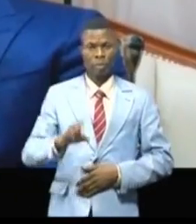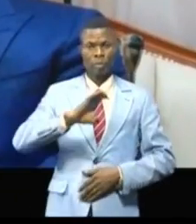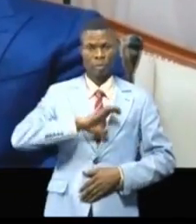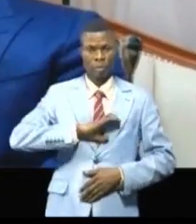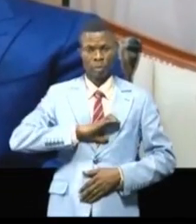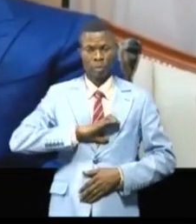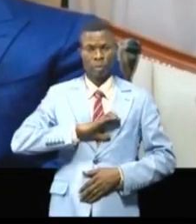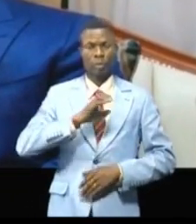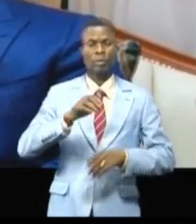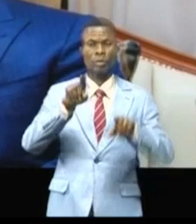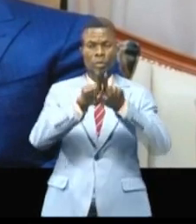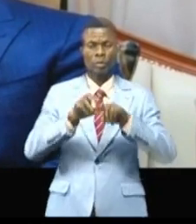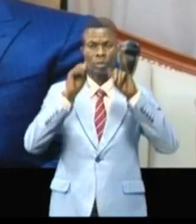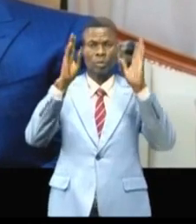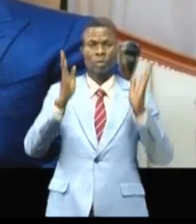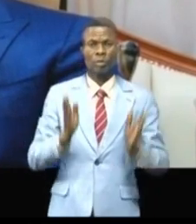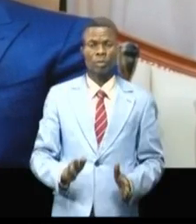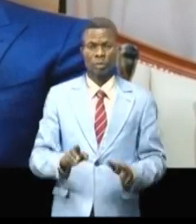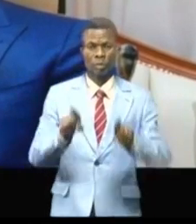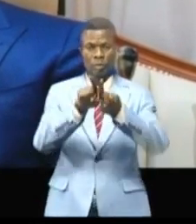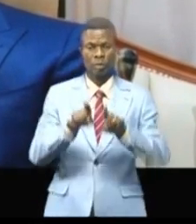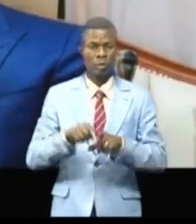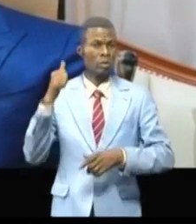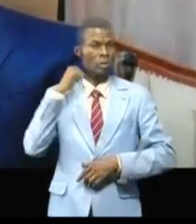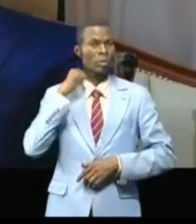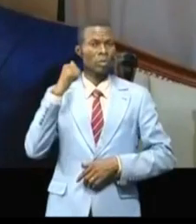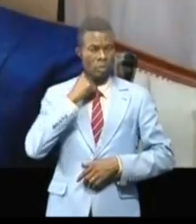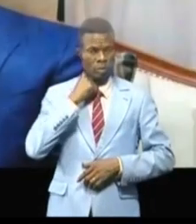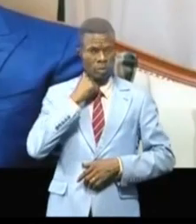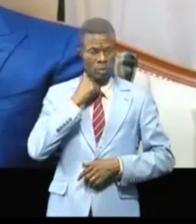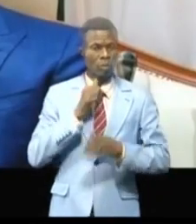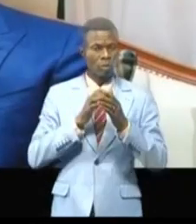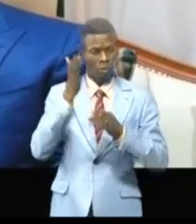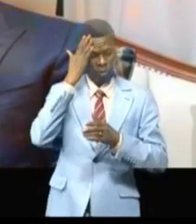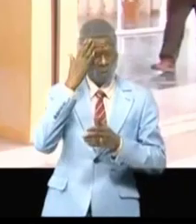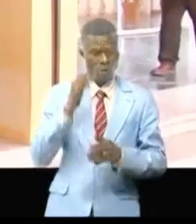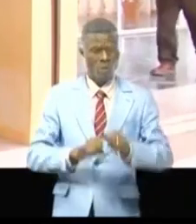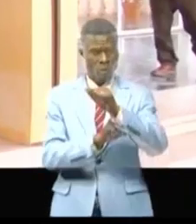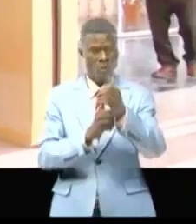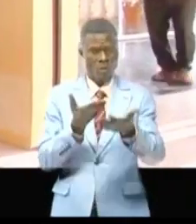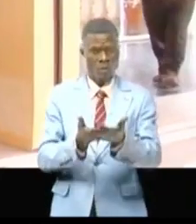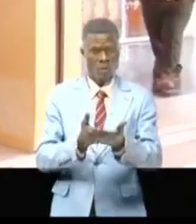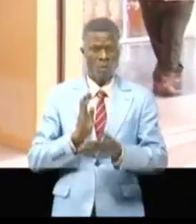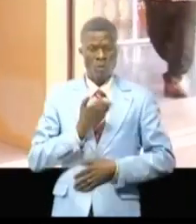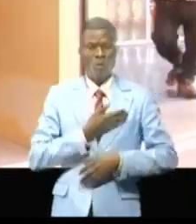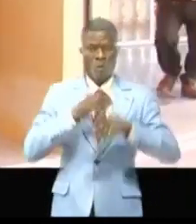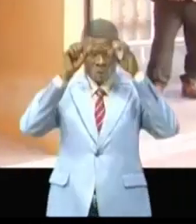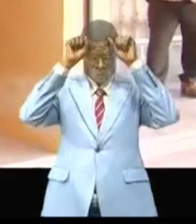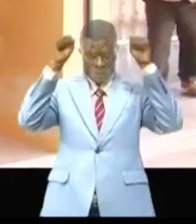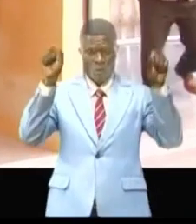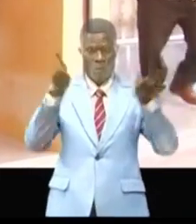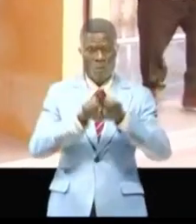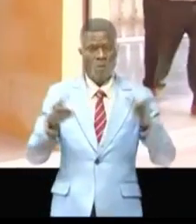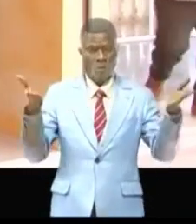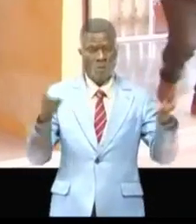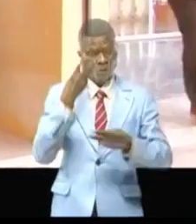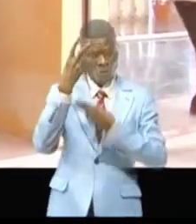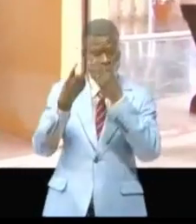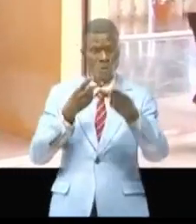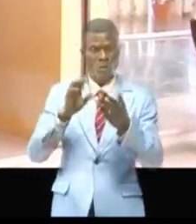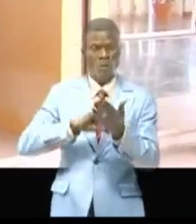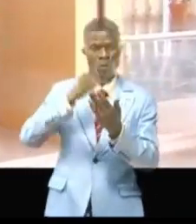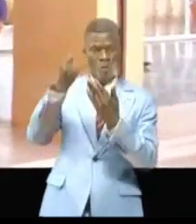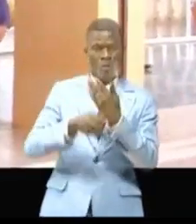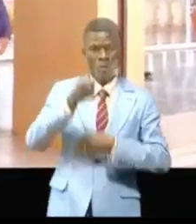policiers, les enseignants ainsi que le médecin seront pris en compte. Le chef de l'État a notamment insisté sur le projet